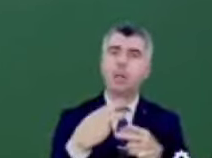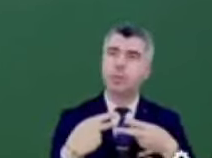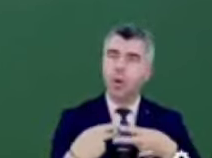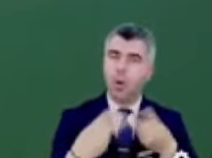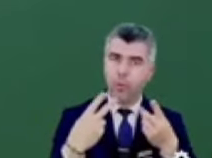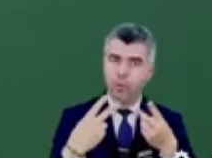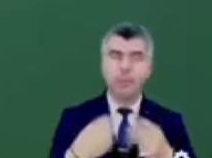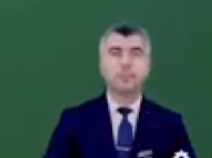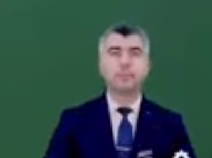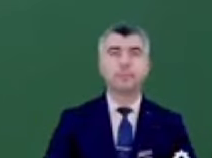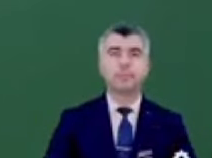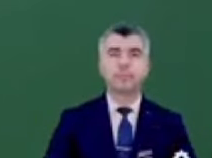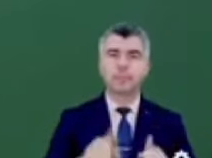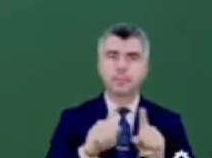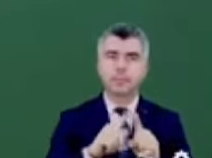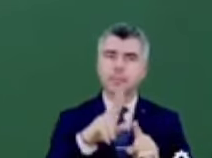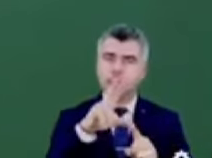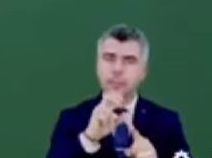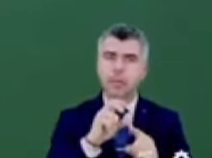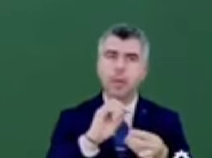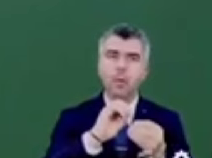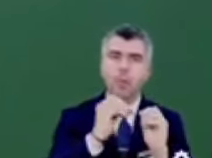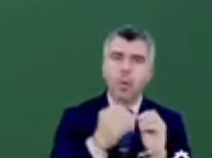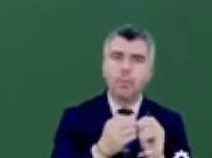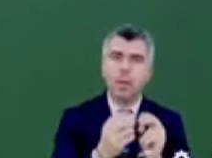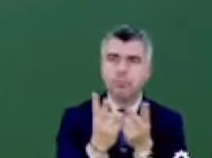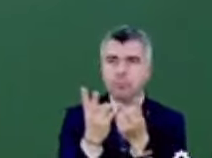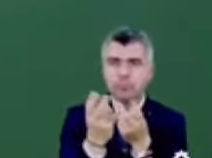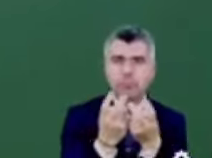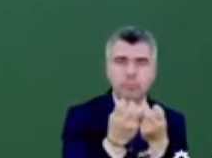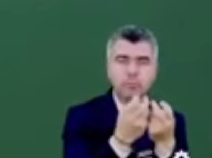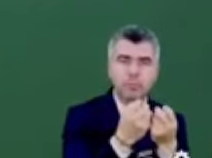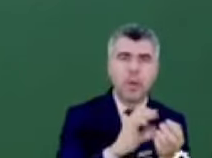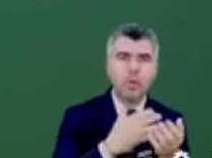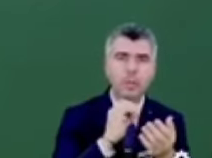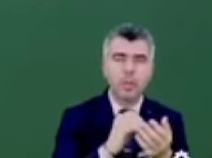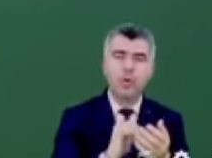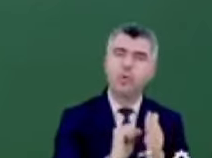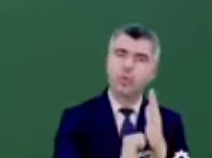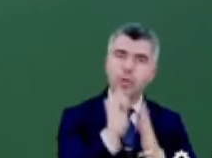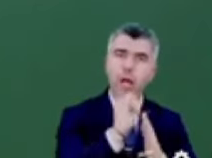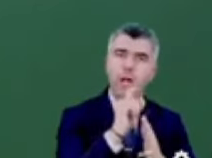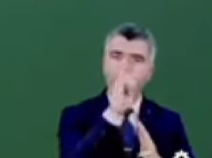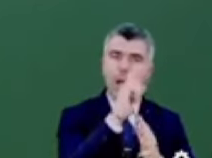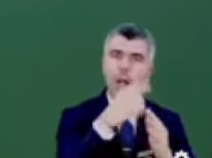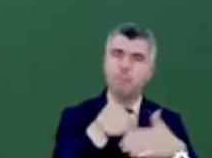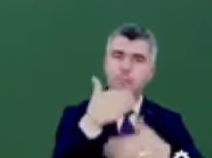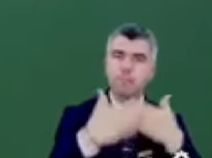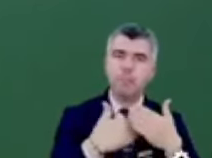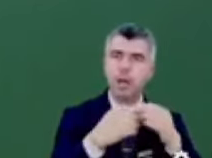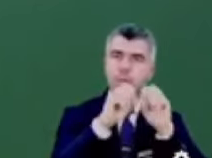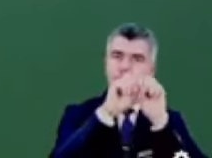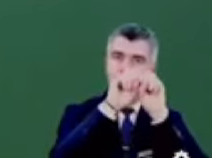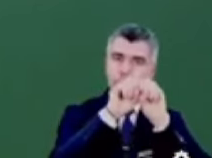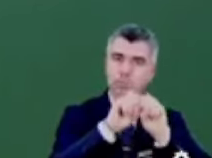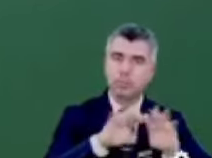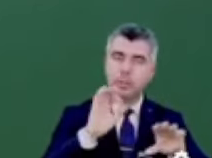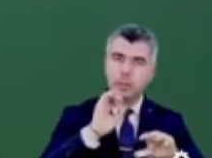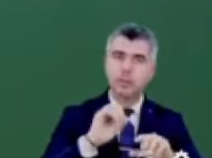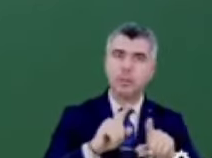ل الاحاطه بجميع الاكراهات من اجل انجاح التنزيل ديال هذا البرنامج وايضا